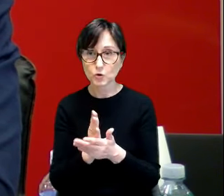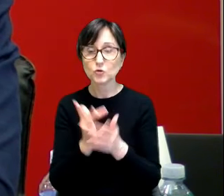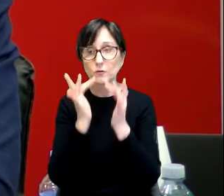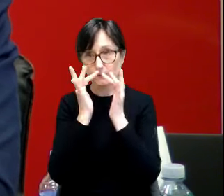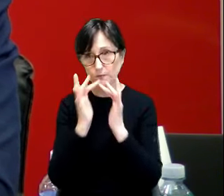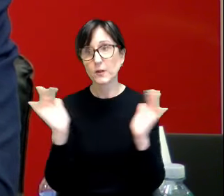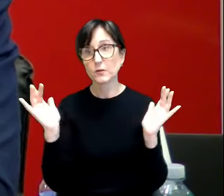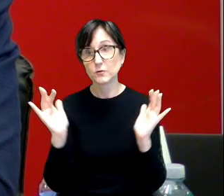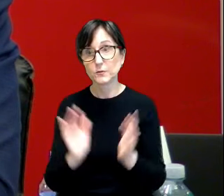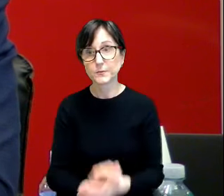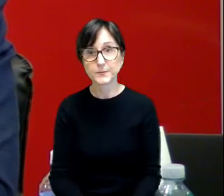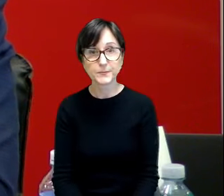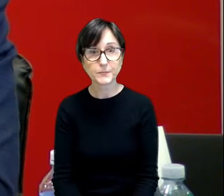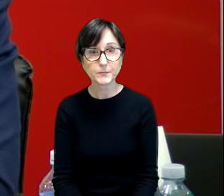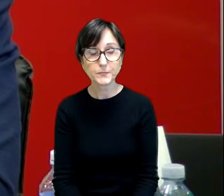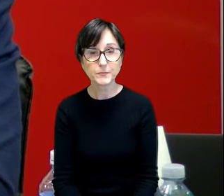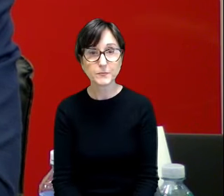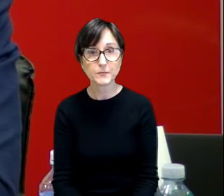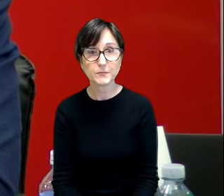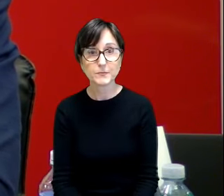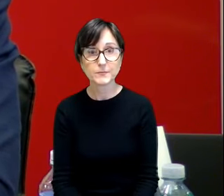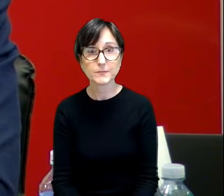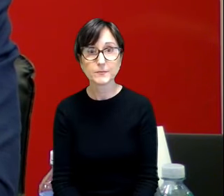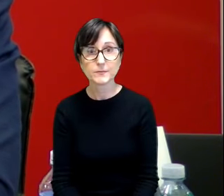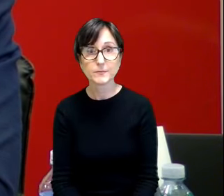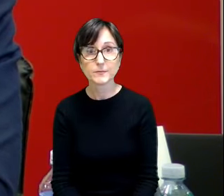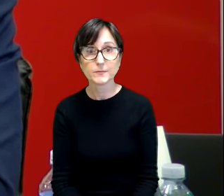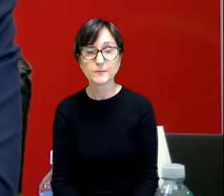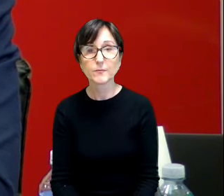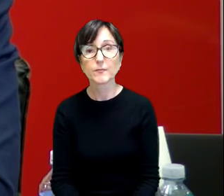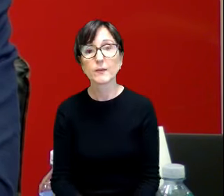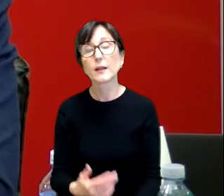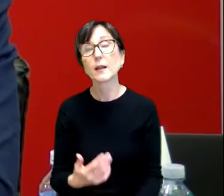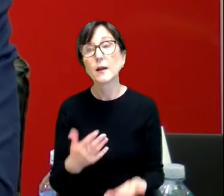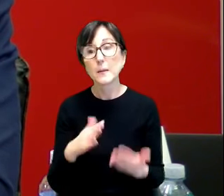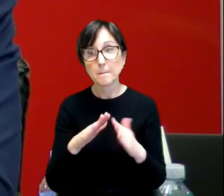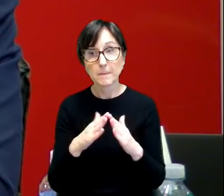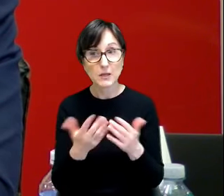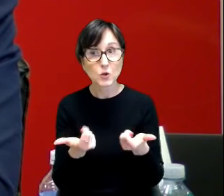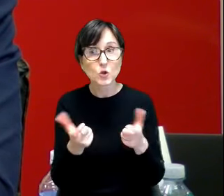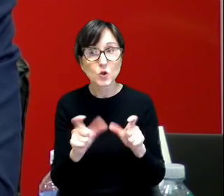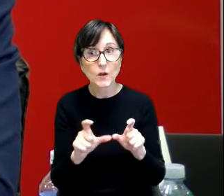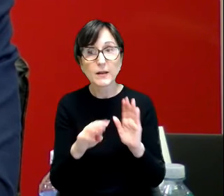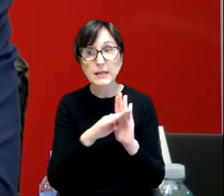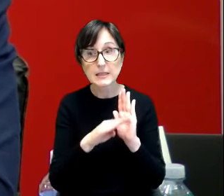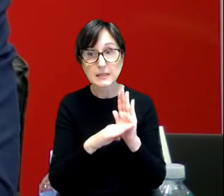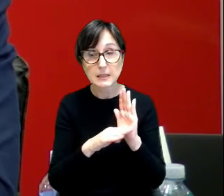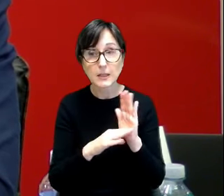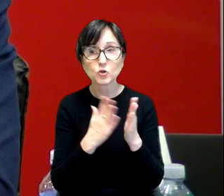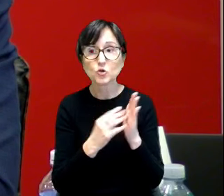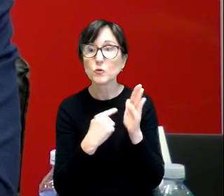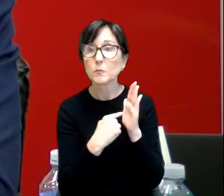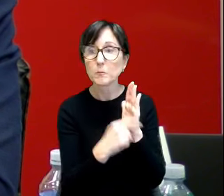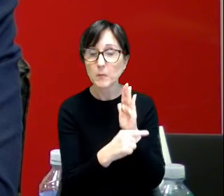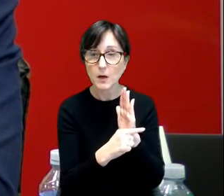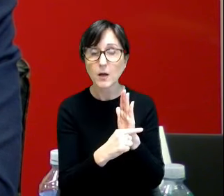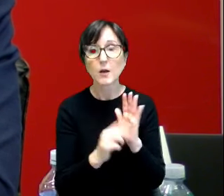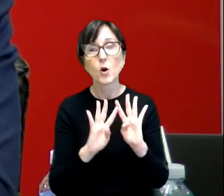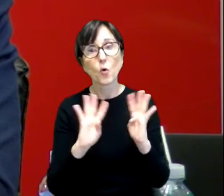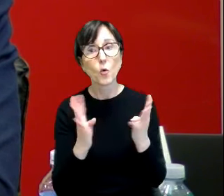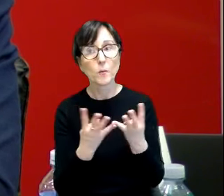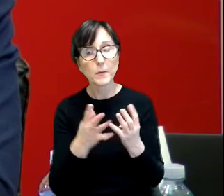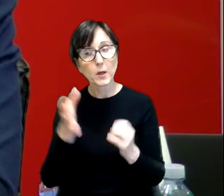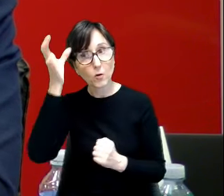paviešintos tai va tai tiktai vietos savivaldos įstatymas išskirtinai apibrėžia kontrolės komiteto kompetenciją ir numato